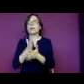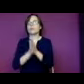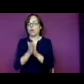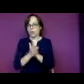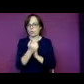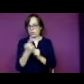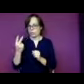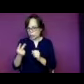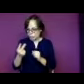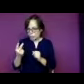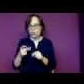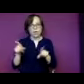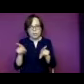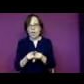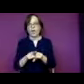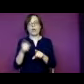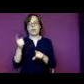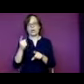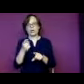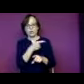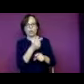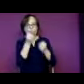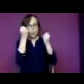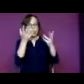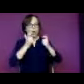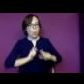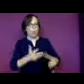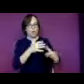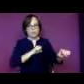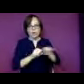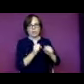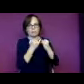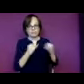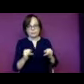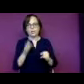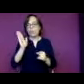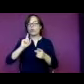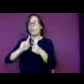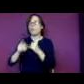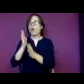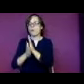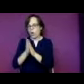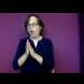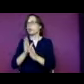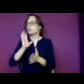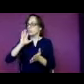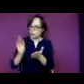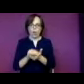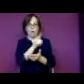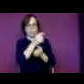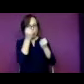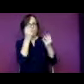tej witalności kultury ludowej. Powojenne zaprzęgnięcie tej kultury ludowej znowuż